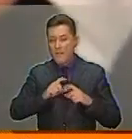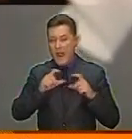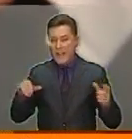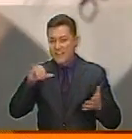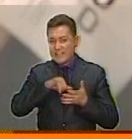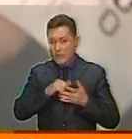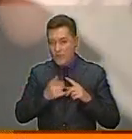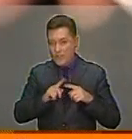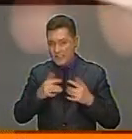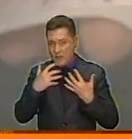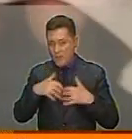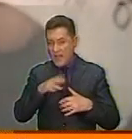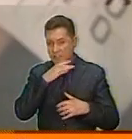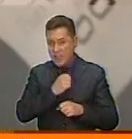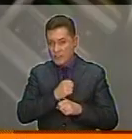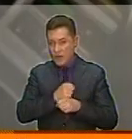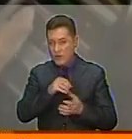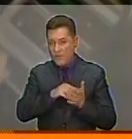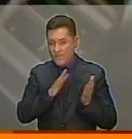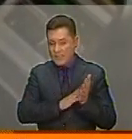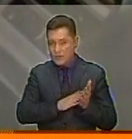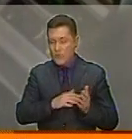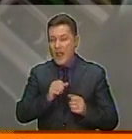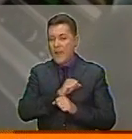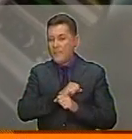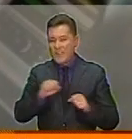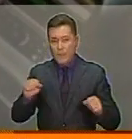його роботив пє